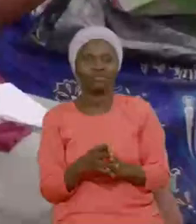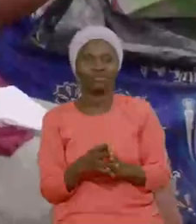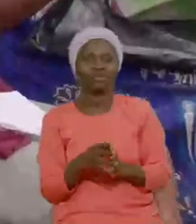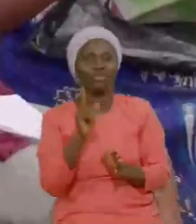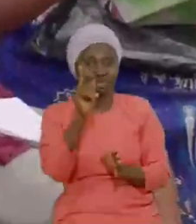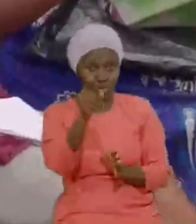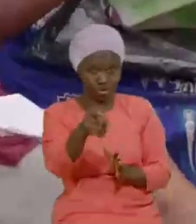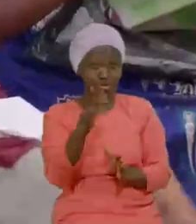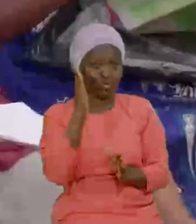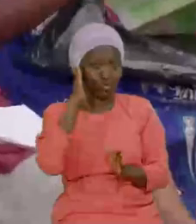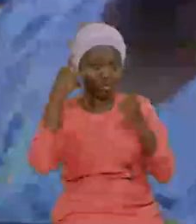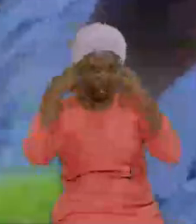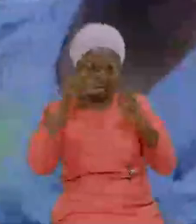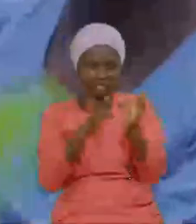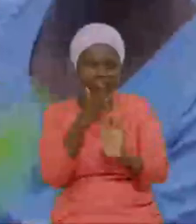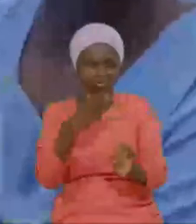vas réussir.